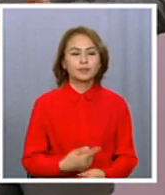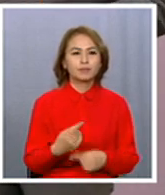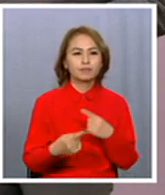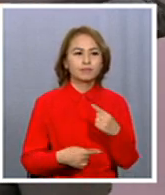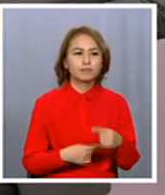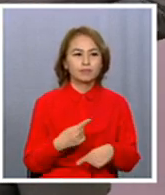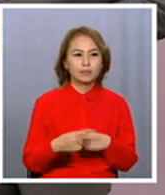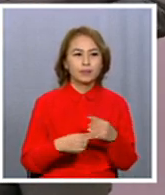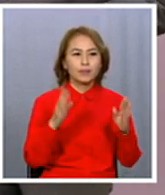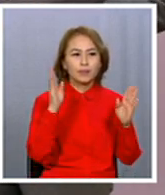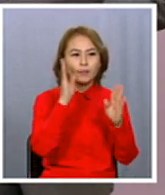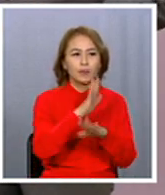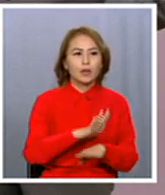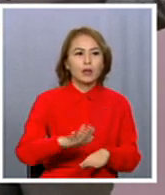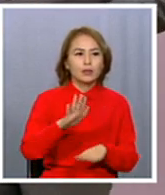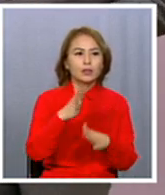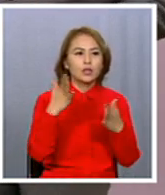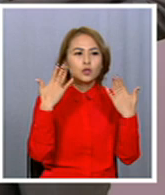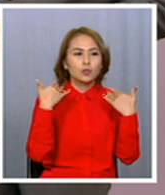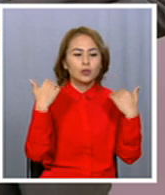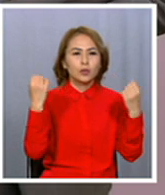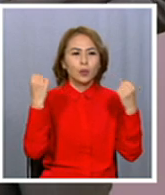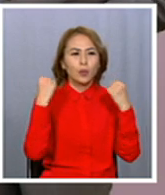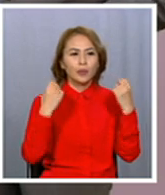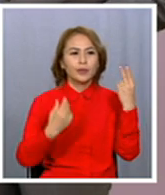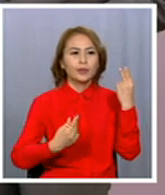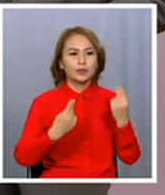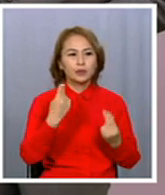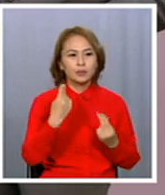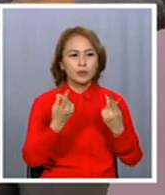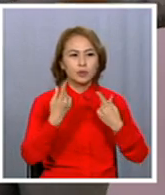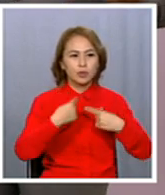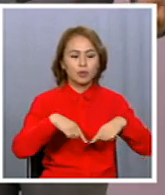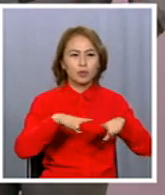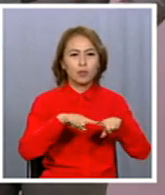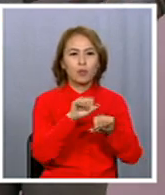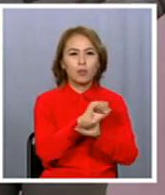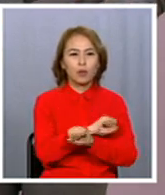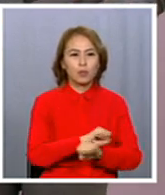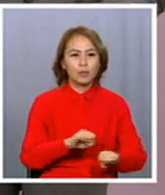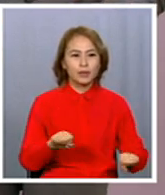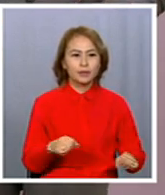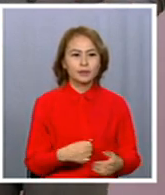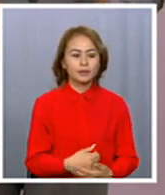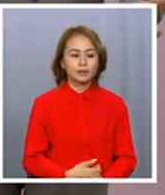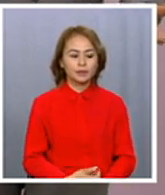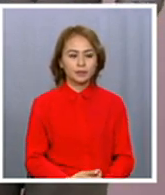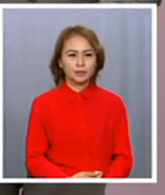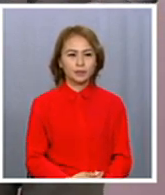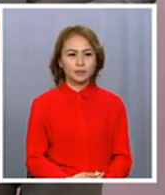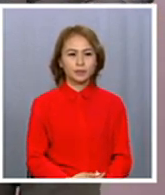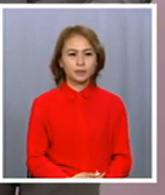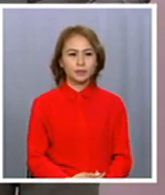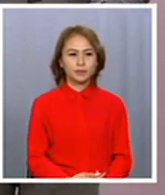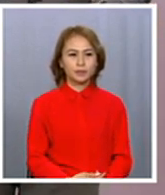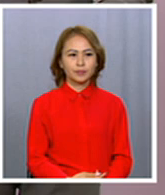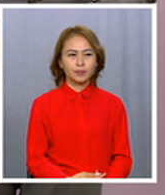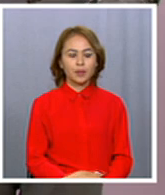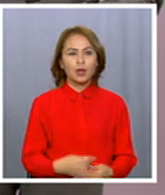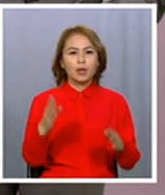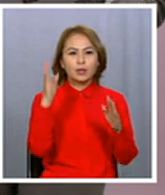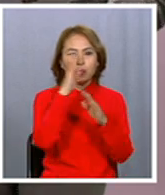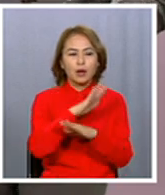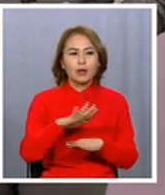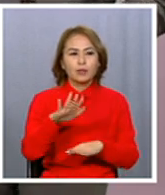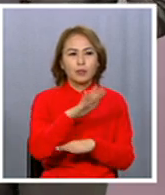– табиғат аясында демалғанда спорттық ойындар ұйымдастыруға болмайды. Балалар, табиғат аясында